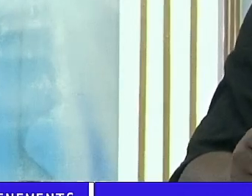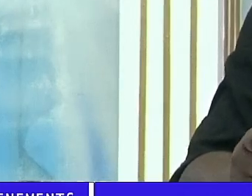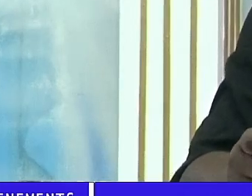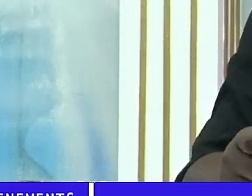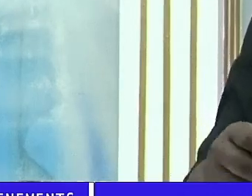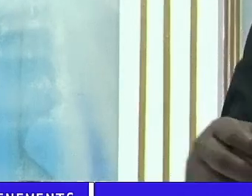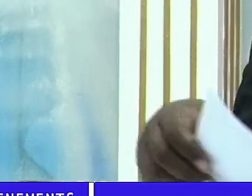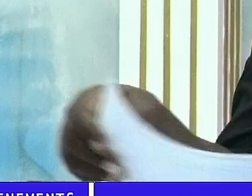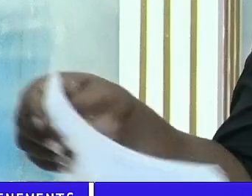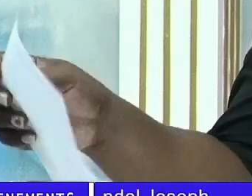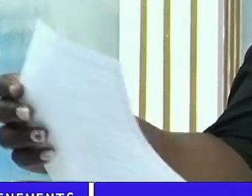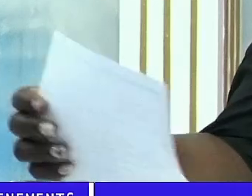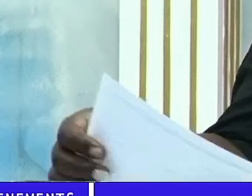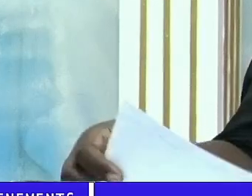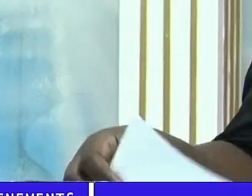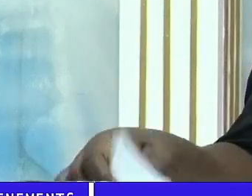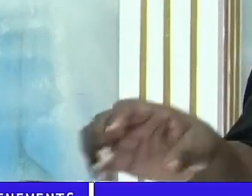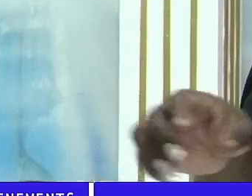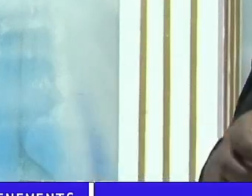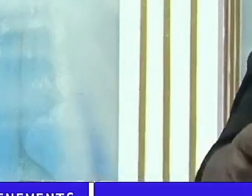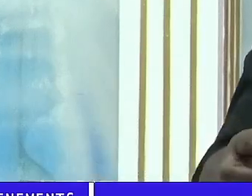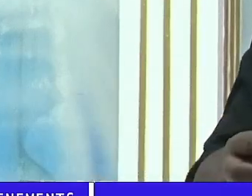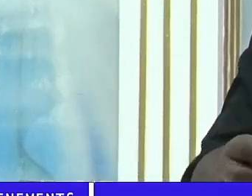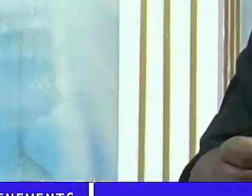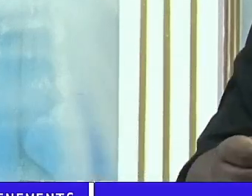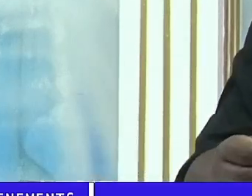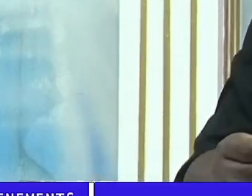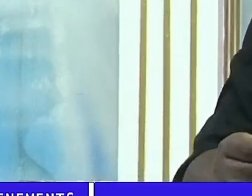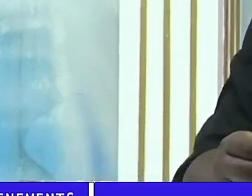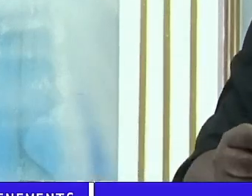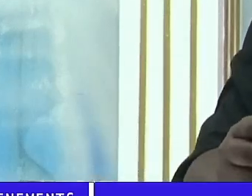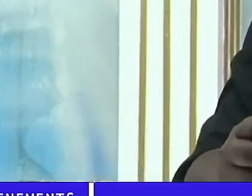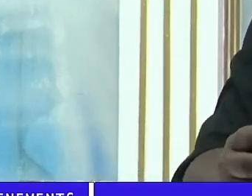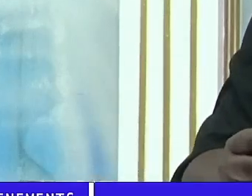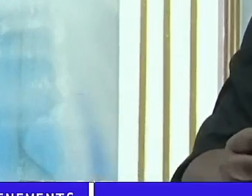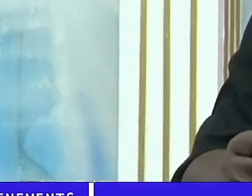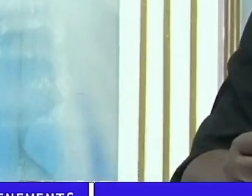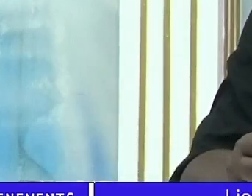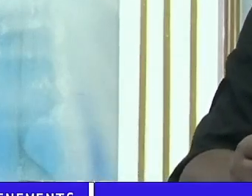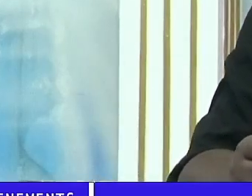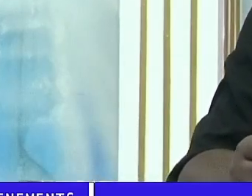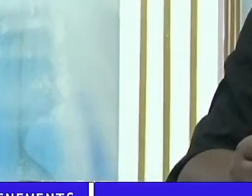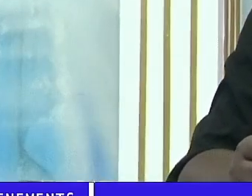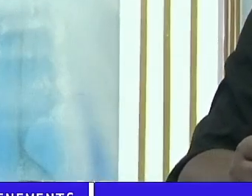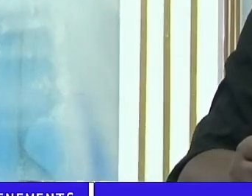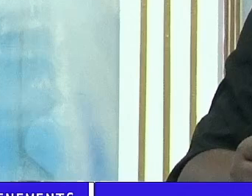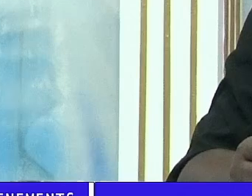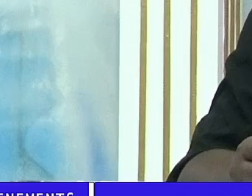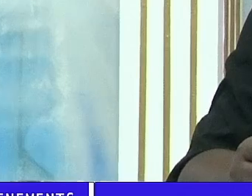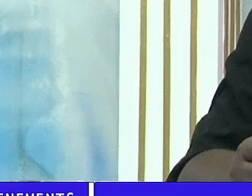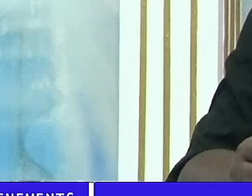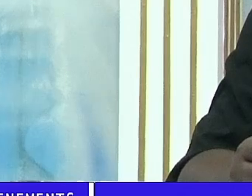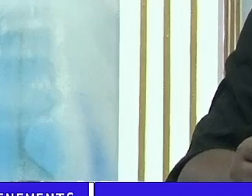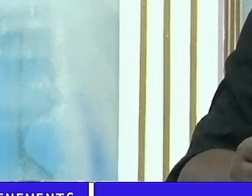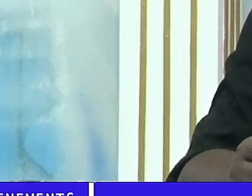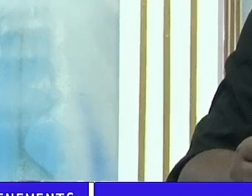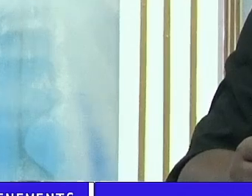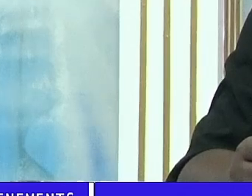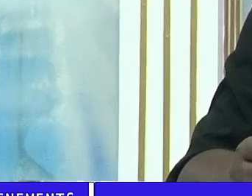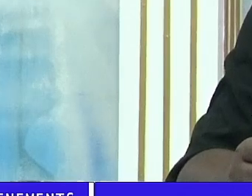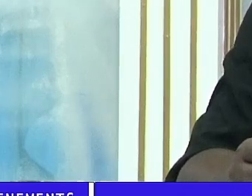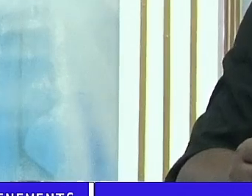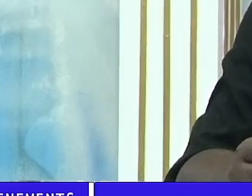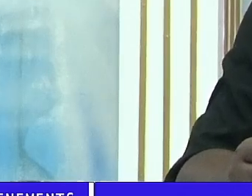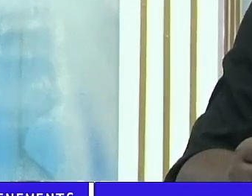de grâce à Notre-Dame de Lourdes, mes actions de grâce sont commandées par Lucienne Philémon et famille, Luxon Janvier, Margaret Pierre et